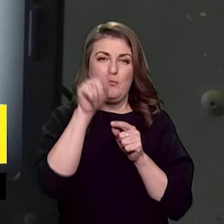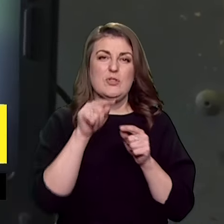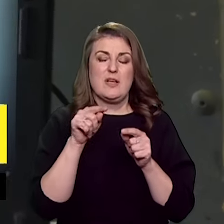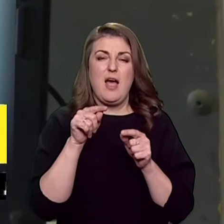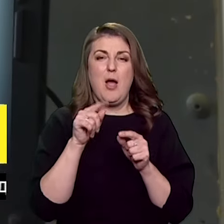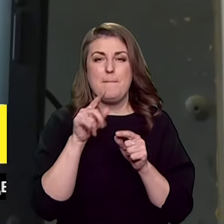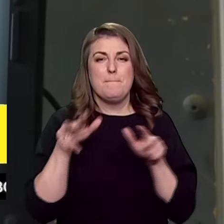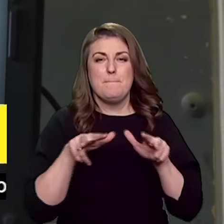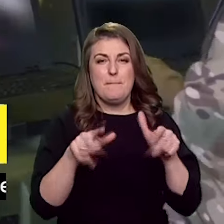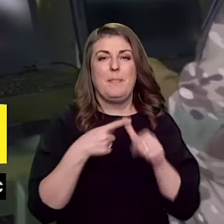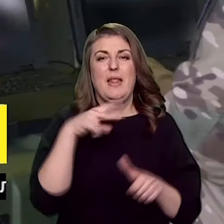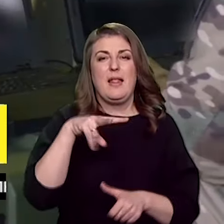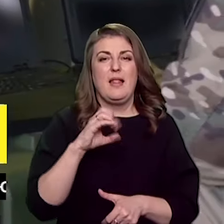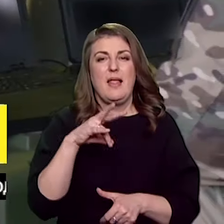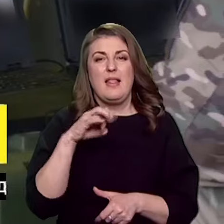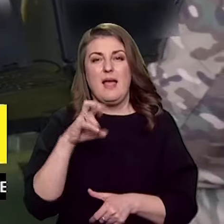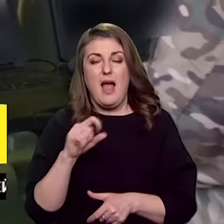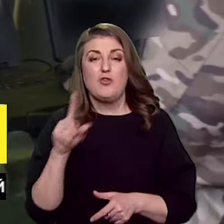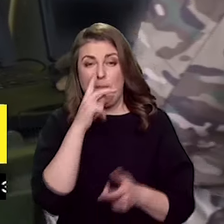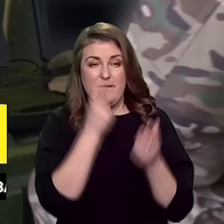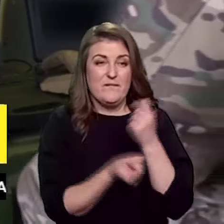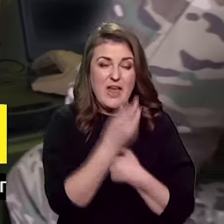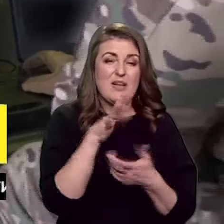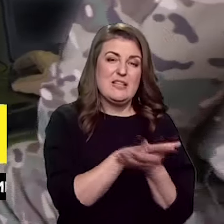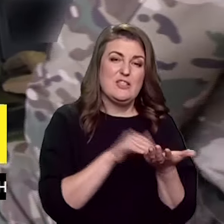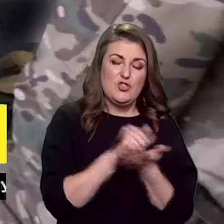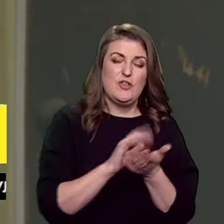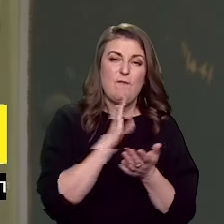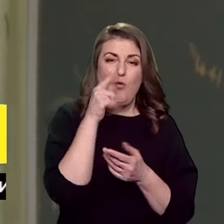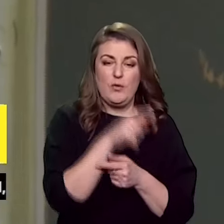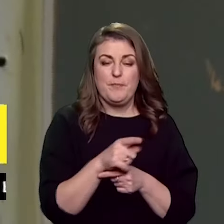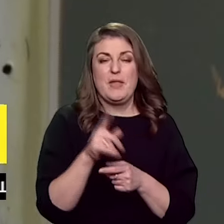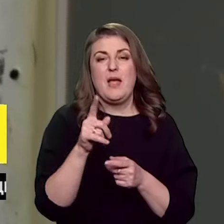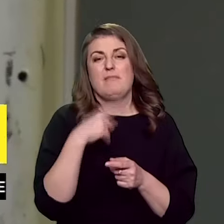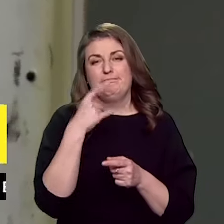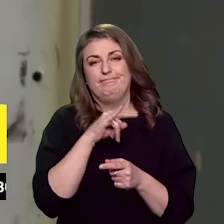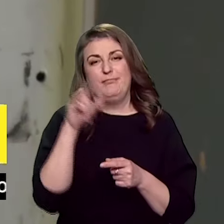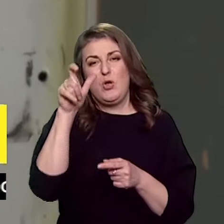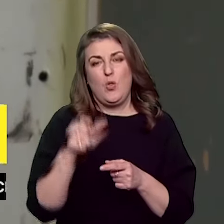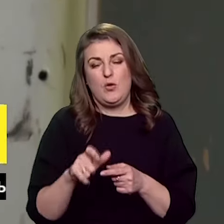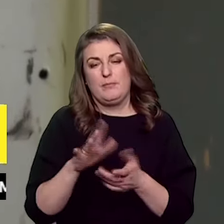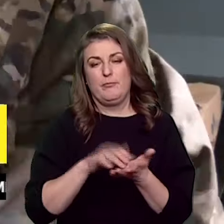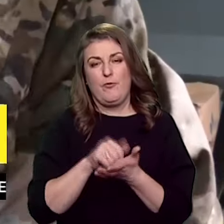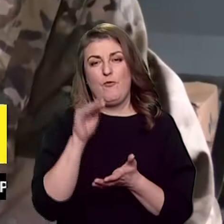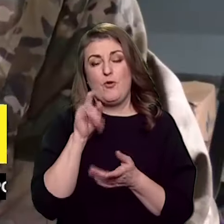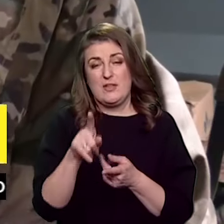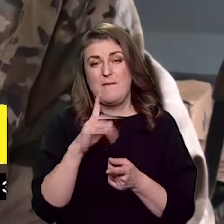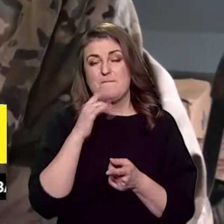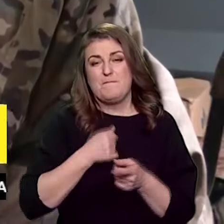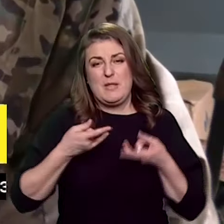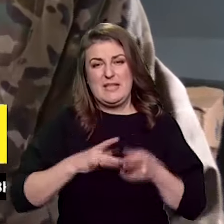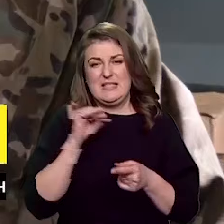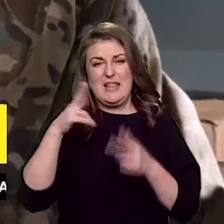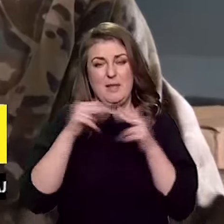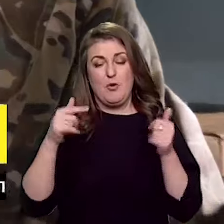безпілотник «Лелека», аби виявити та знищити ворога, пояснює його пілот на псевдо «Фокс». 25-річний військовий родом із Дніпра. В